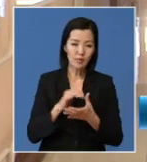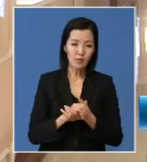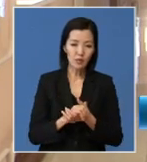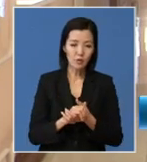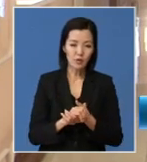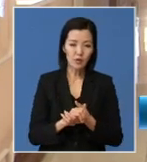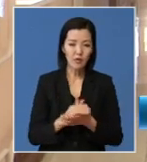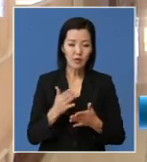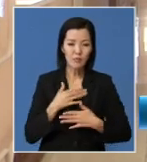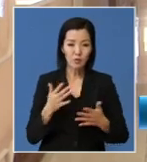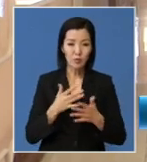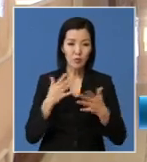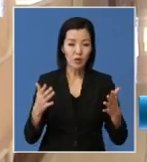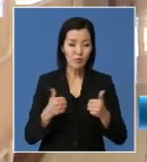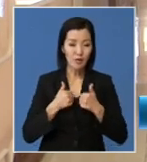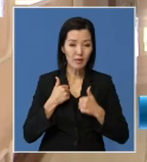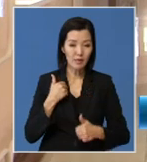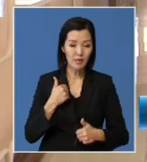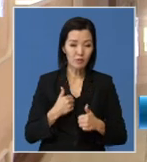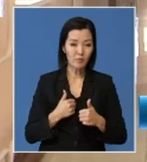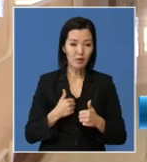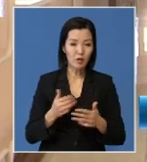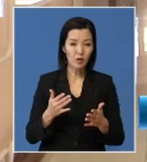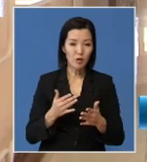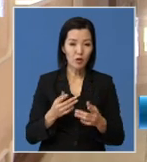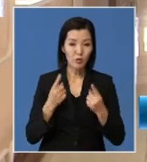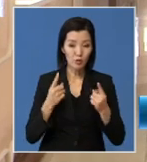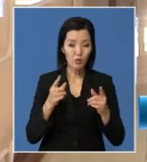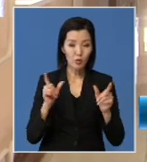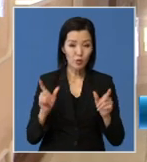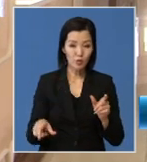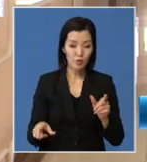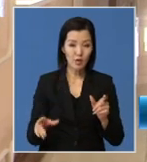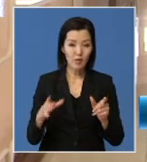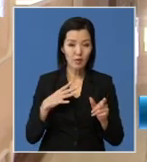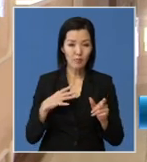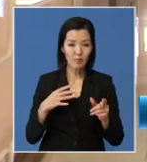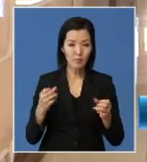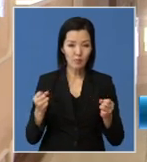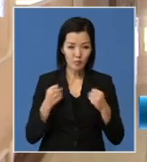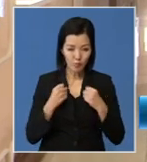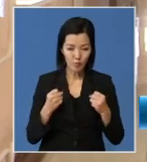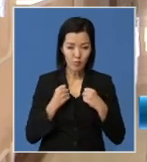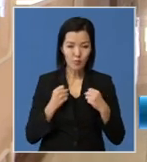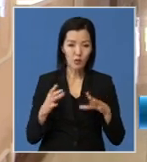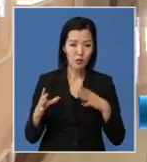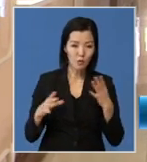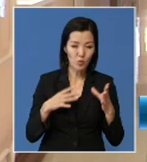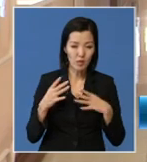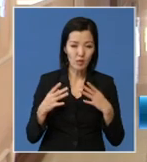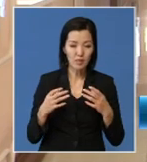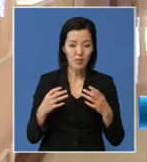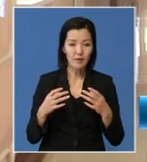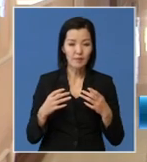Біз үлкен мақтанышпен осы зор тұлға деп, өзі спортшы, палуан